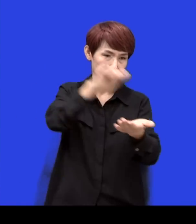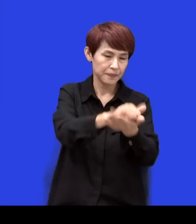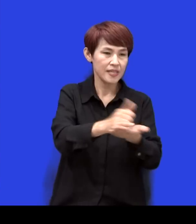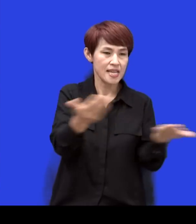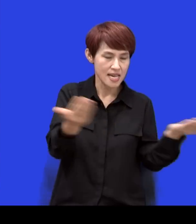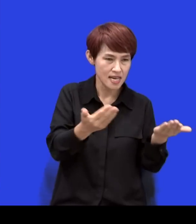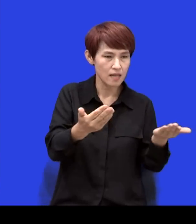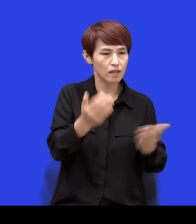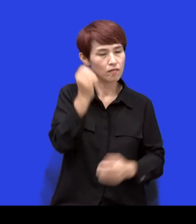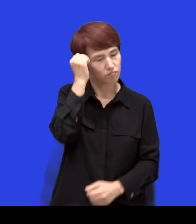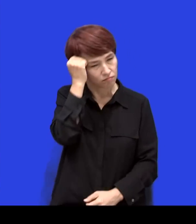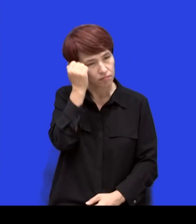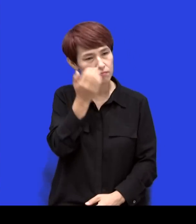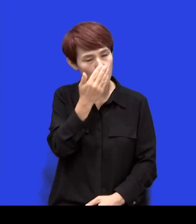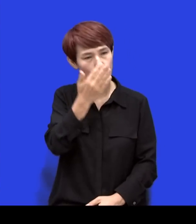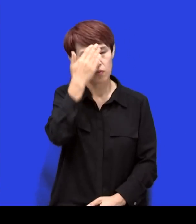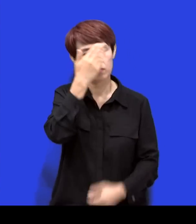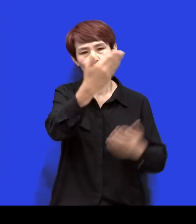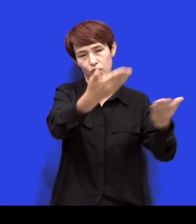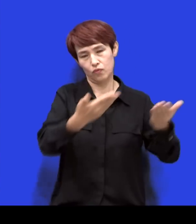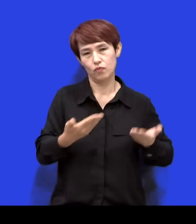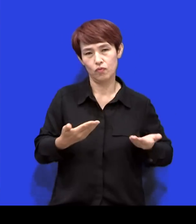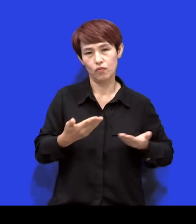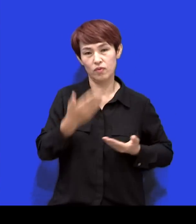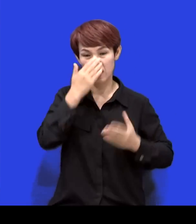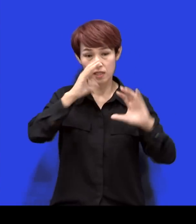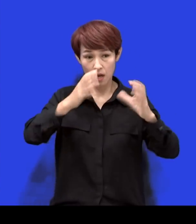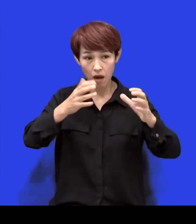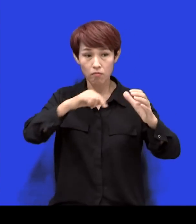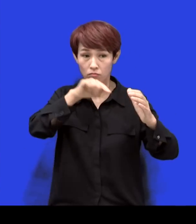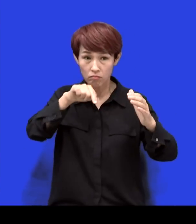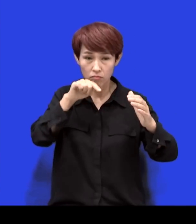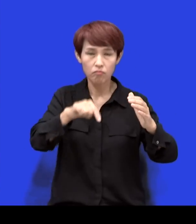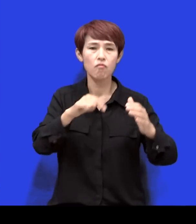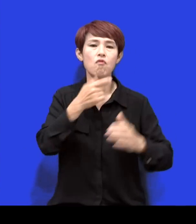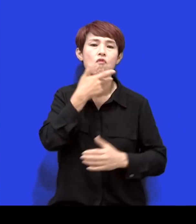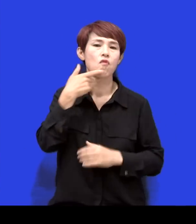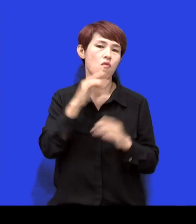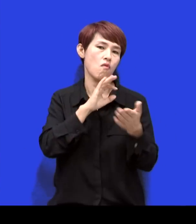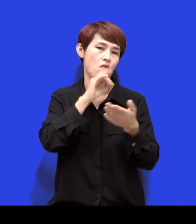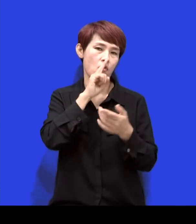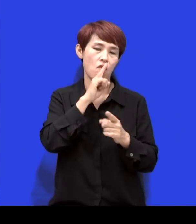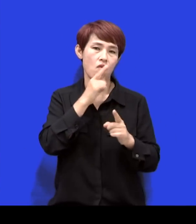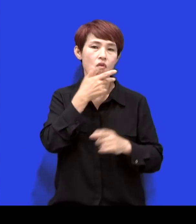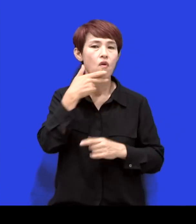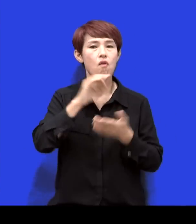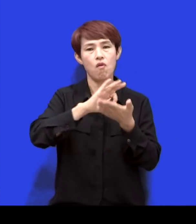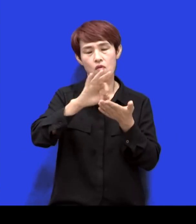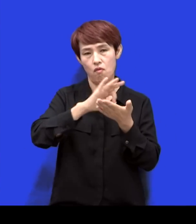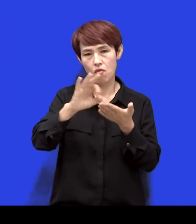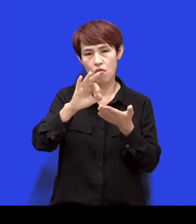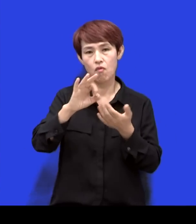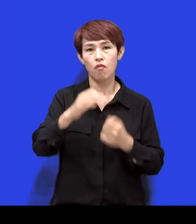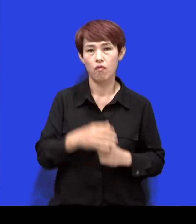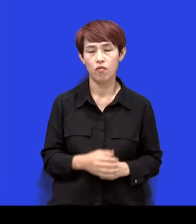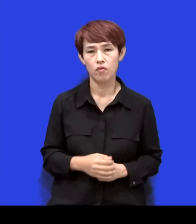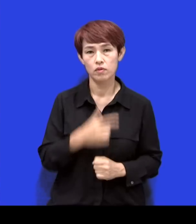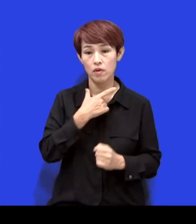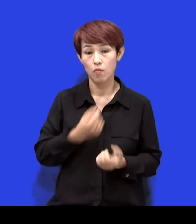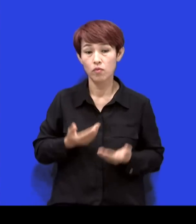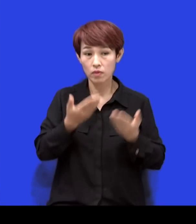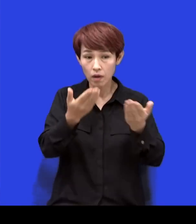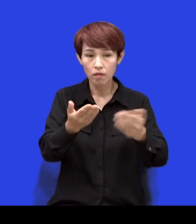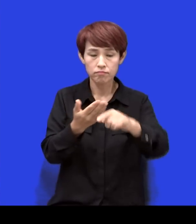공짜로 먹고 자고 할 수 있어요. 그리고 이스라엘이지만 다 영어를 쓰고 유럽권, 영미유럽권 사람들이 같이 키부츠 와서 자원봉사를 하기